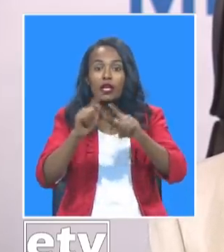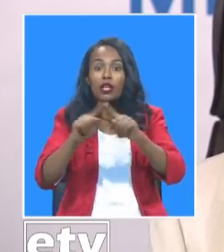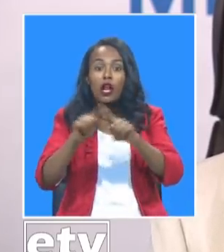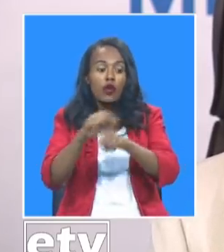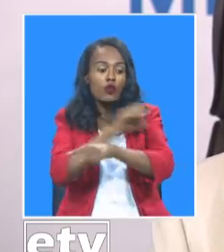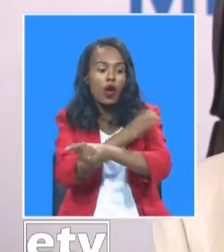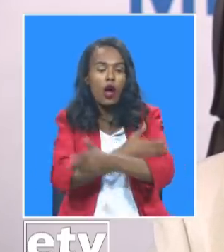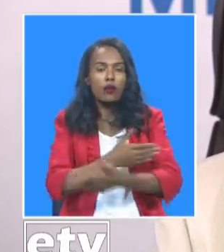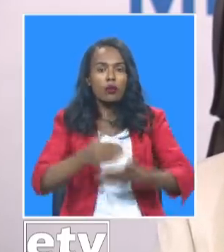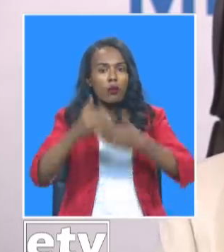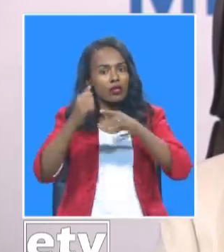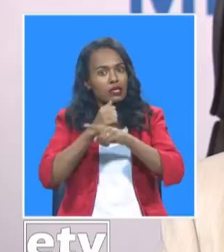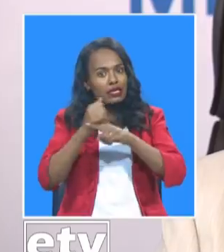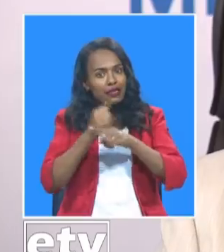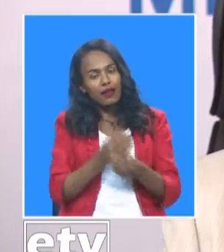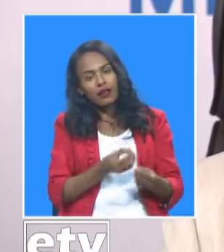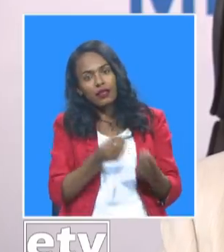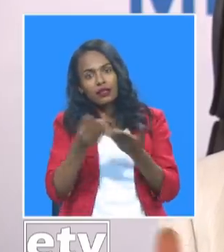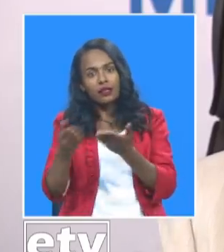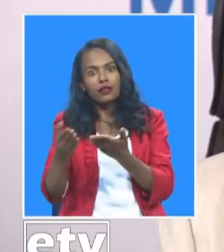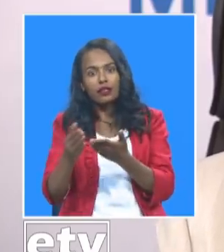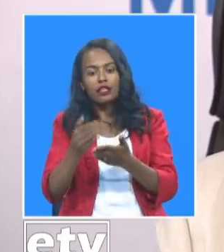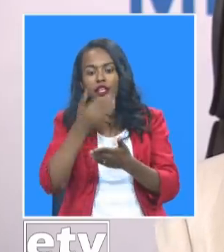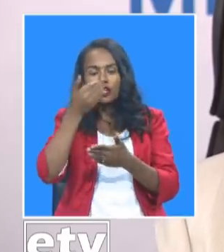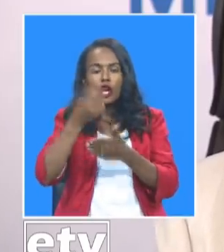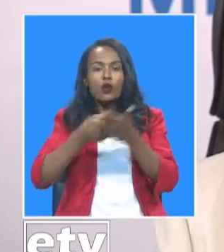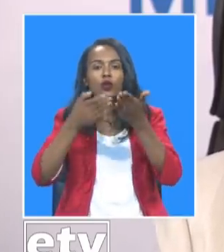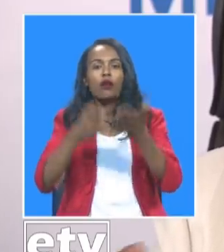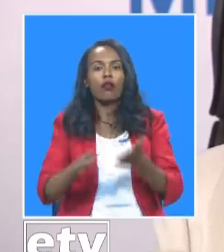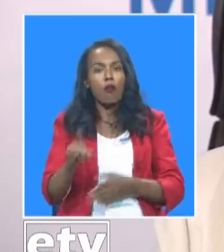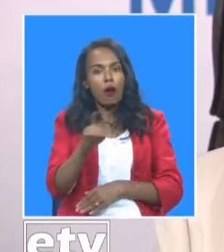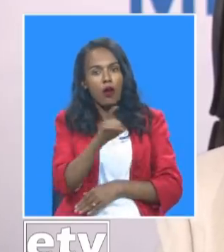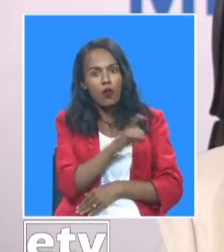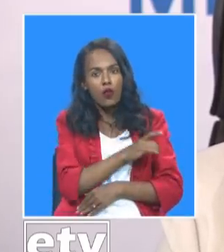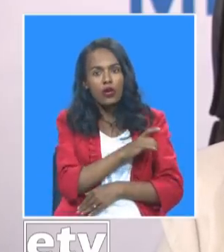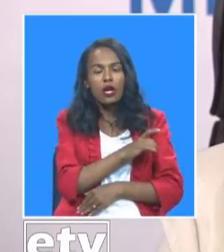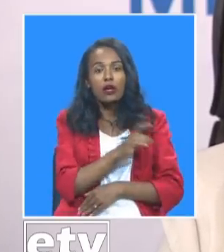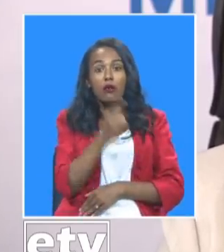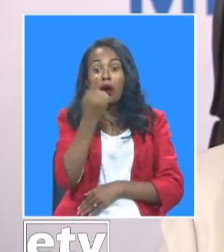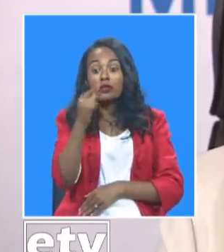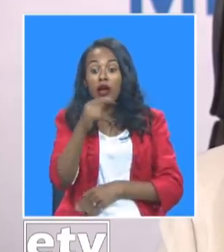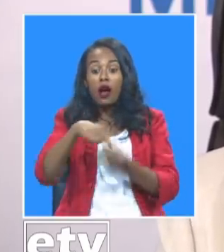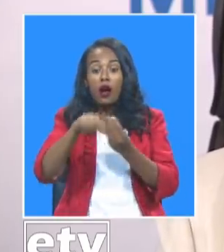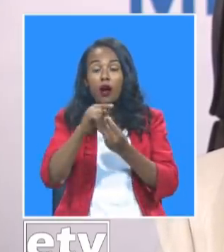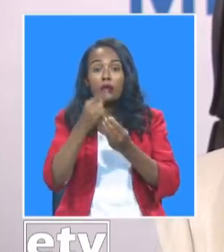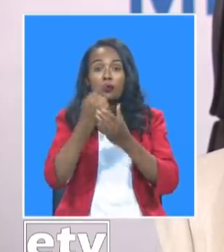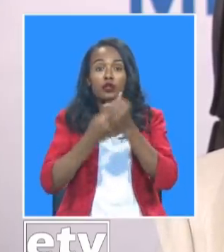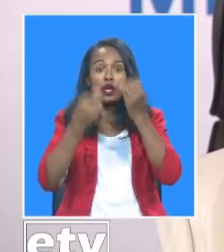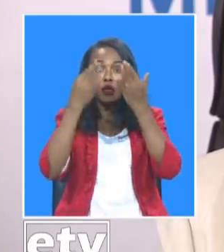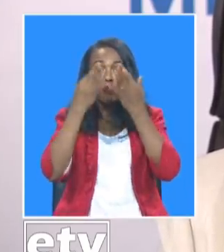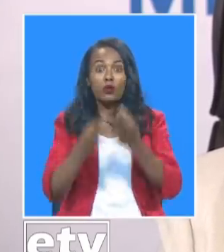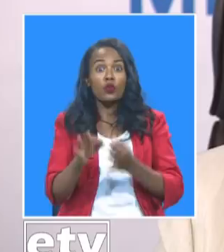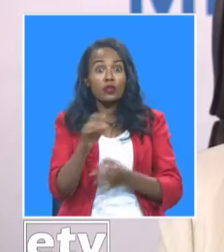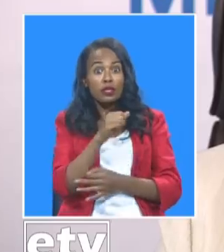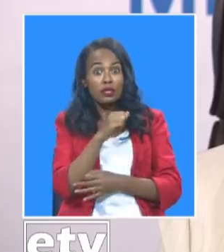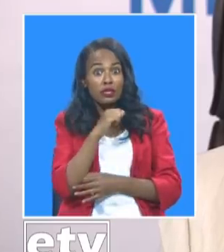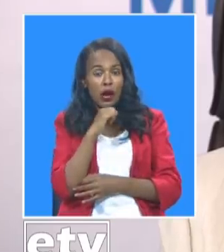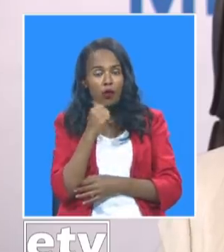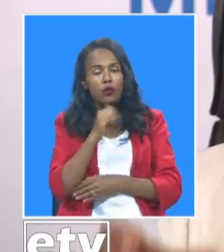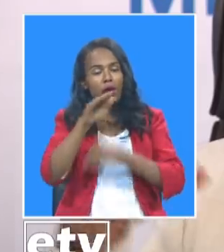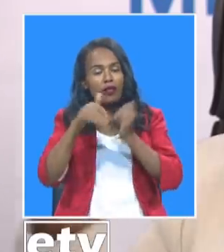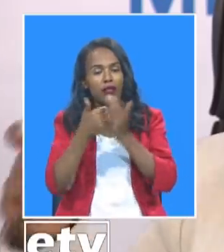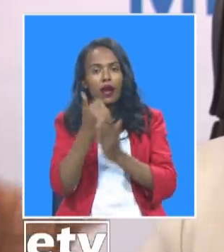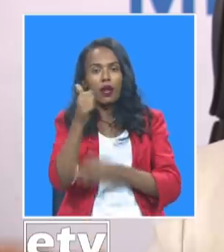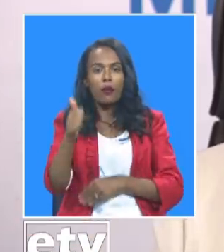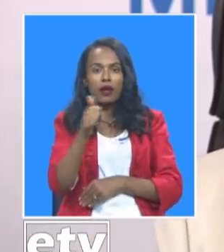የአቅም ግንባታ ስልጠናዎች እየሰጠን የተሻለ ውጤታማ ሆነን ኖት ኦንሊ በዛች አካባቢ የምትወሰን ብቻ ሳትሆን በአጠቃላይ